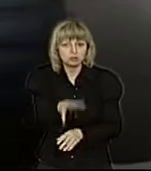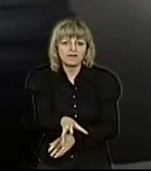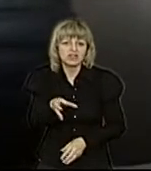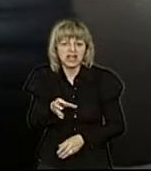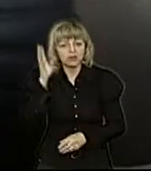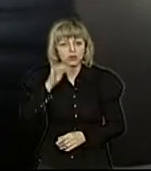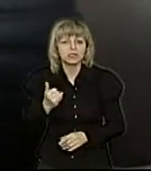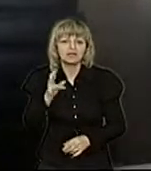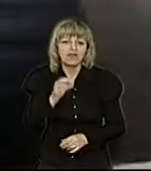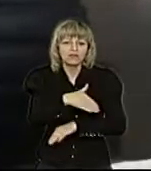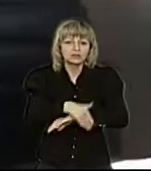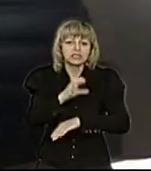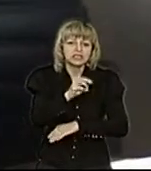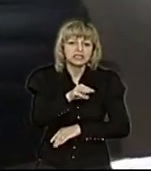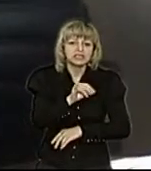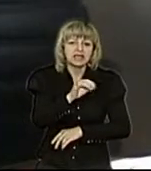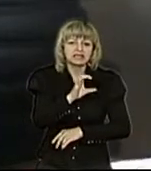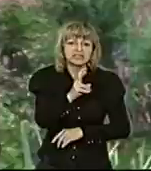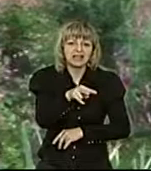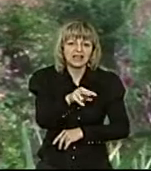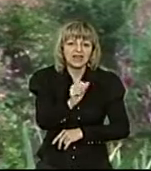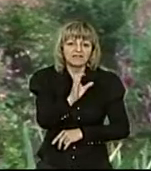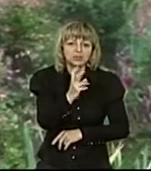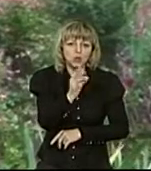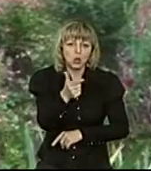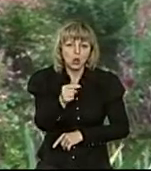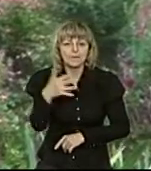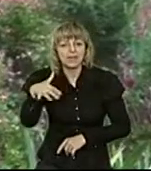відкачувати воду. На Станіславського 50 і на Бенделяні 3А.